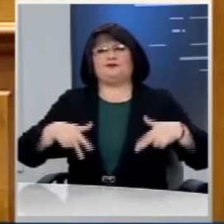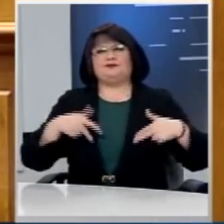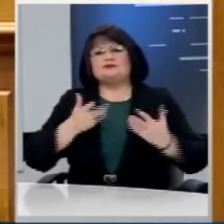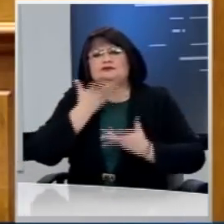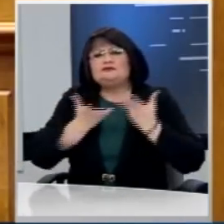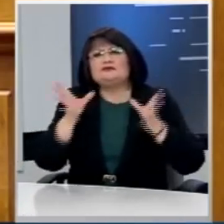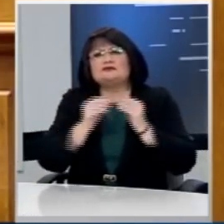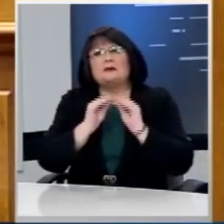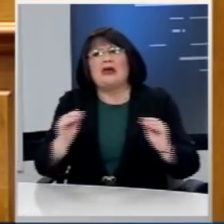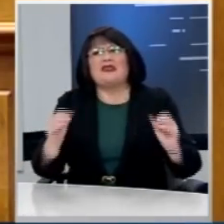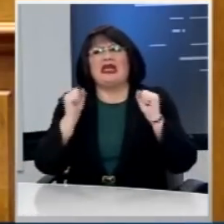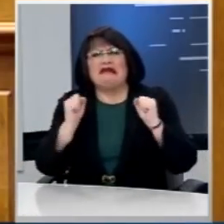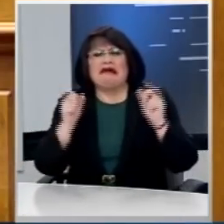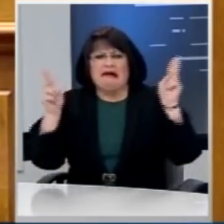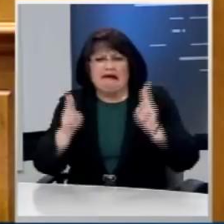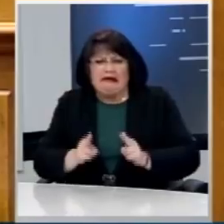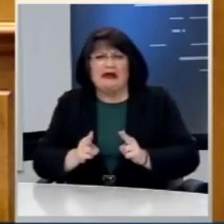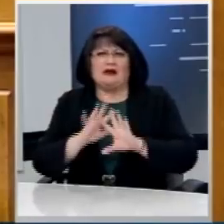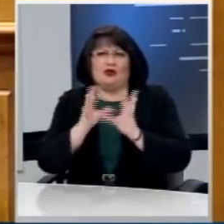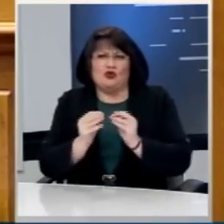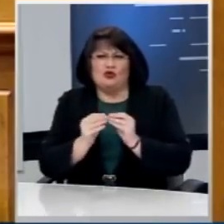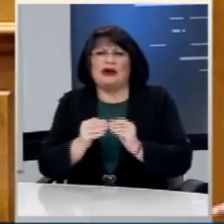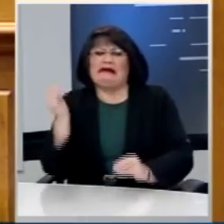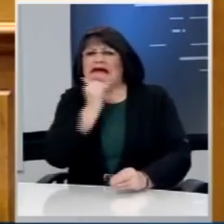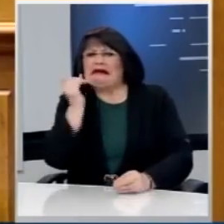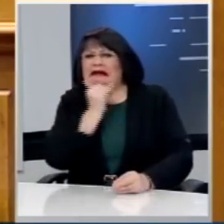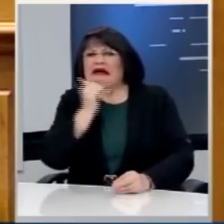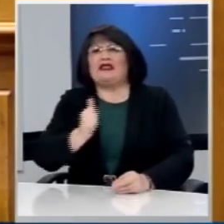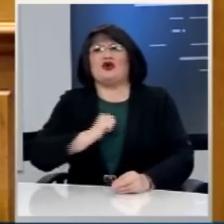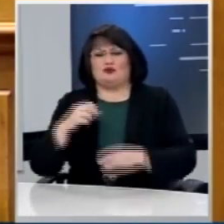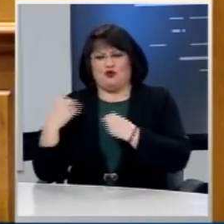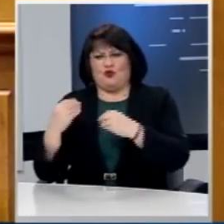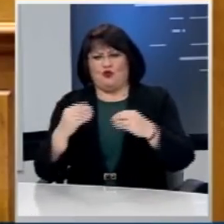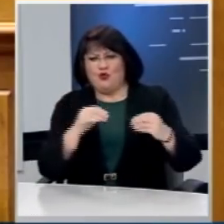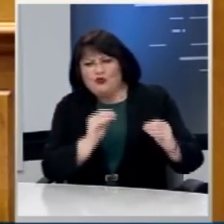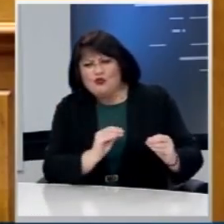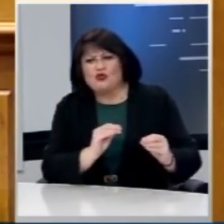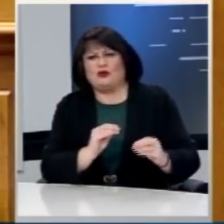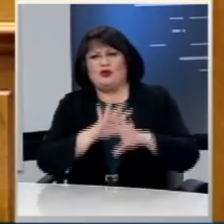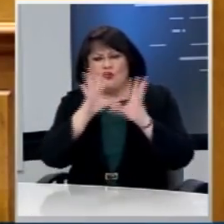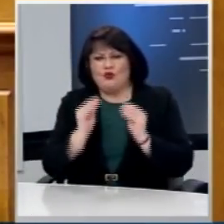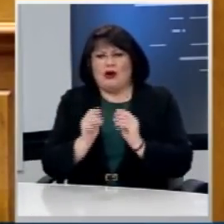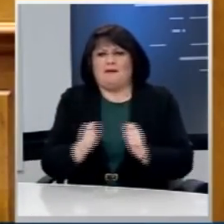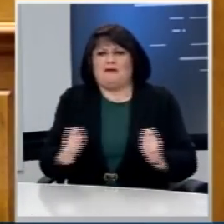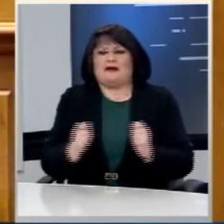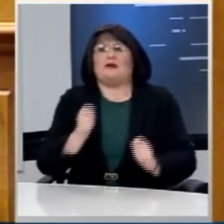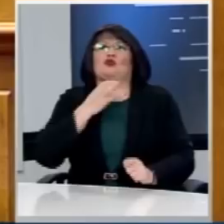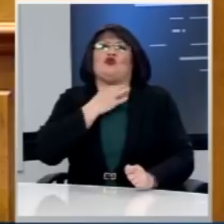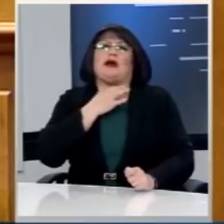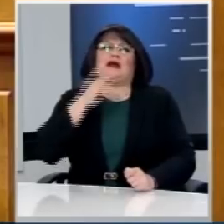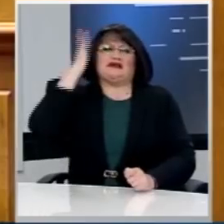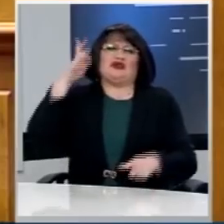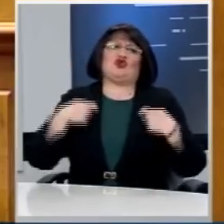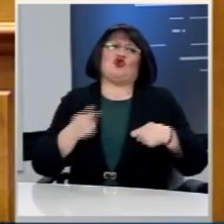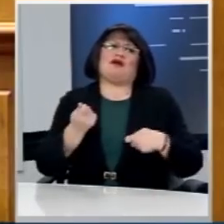κρατικών δαπανών για παιδεία, υγεία κλπ., στην επιτάχυνση των ιδιωτικοποιήσεων, στην προώθηση όλων των μέτρων που απαιτεί το